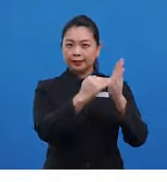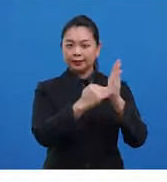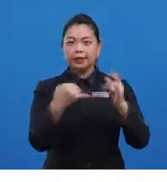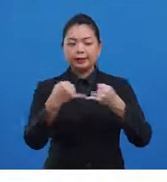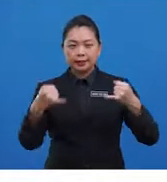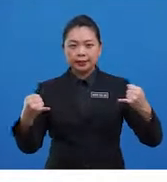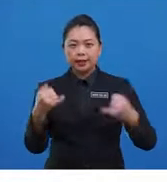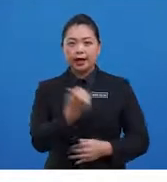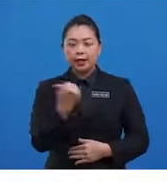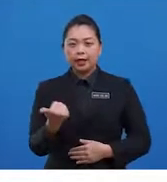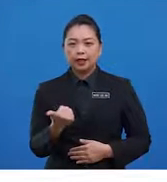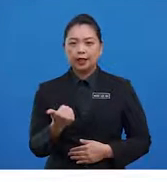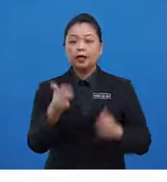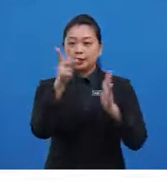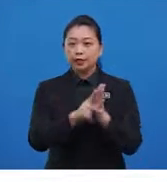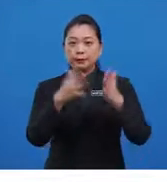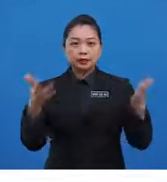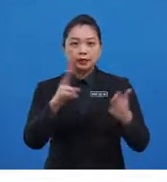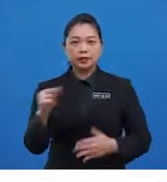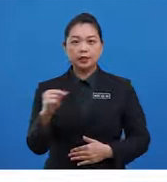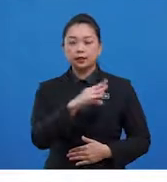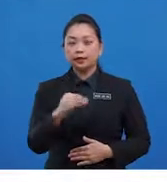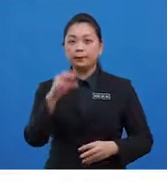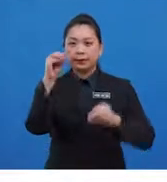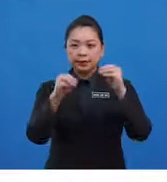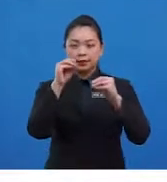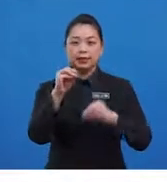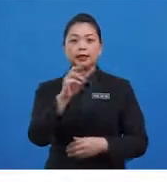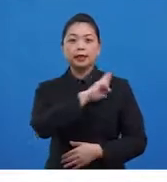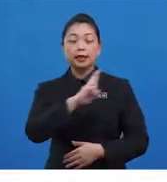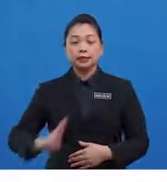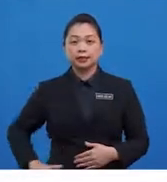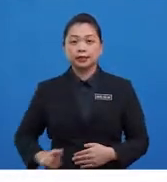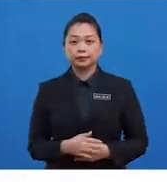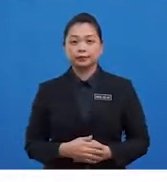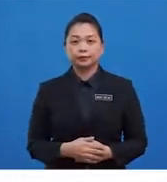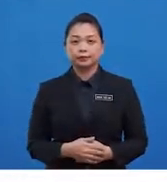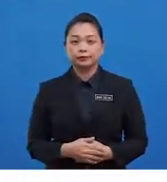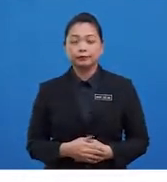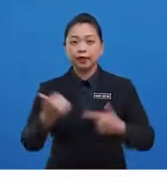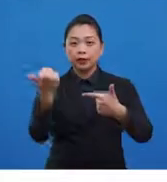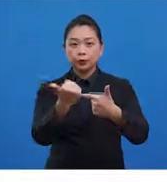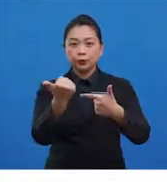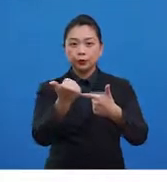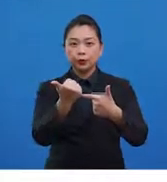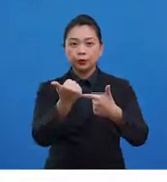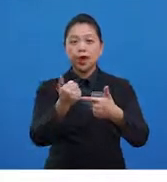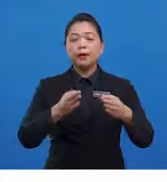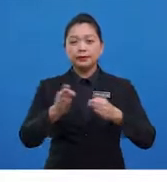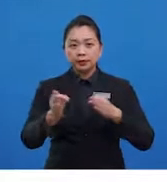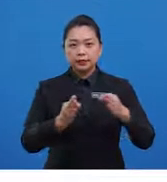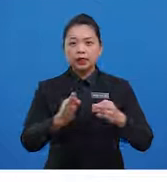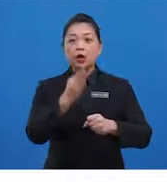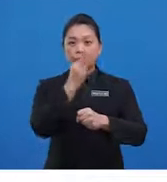menyenaraikan jenis alat-alat kebesaran diraja dan perhiasan diraja. Yang kedua,